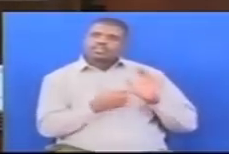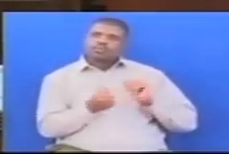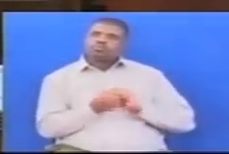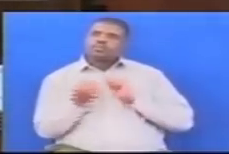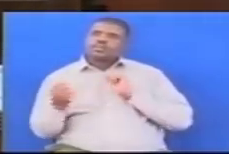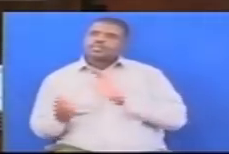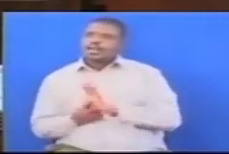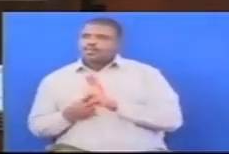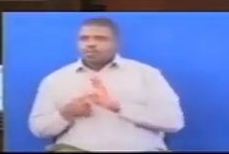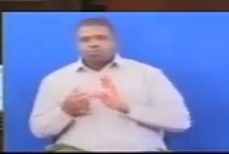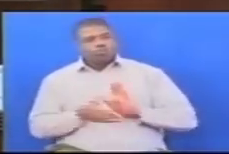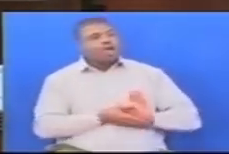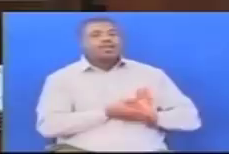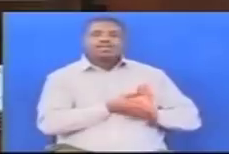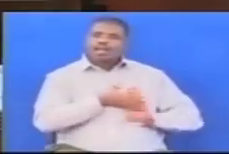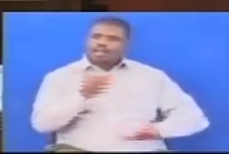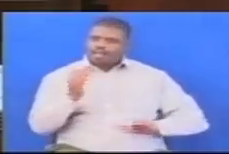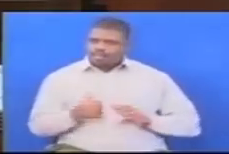2016-17. Kwanza,